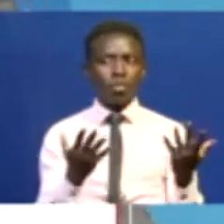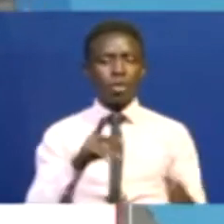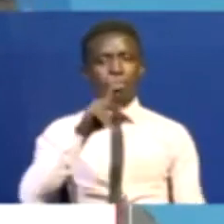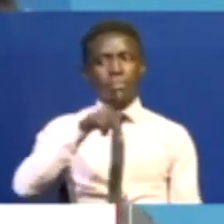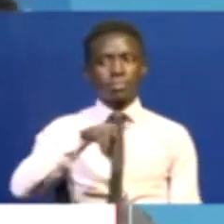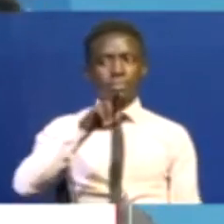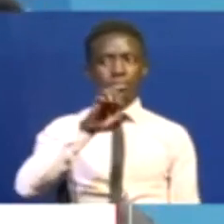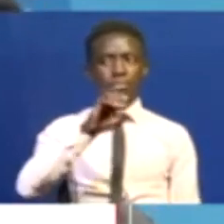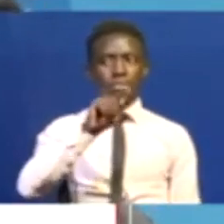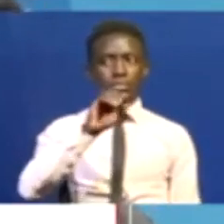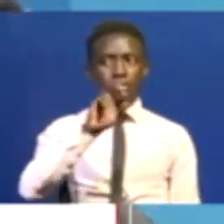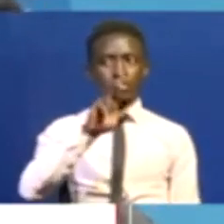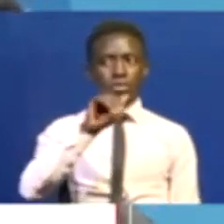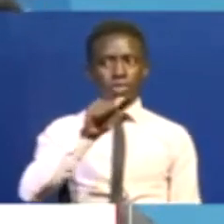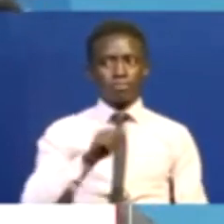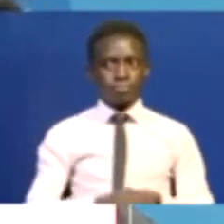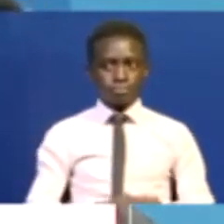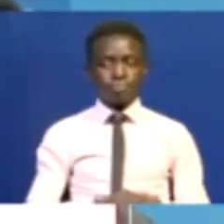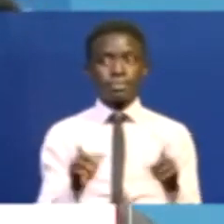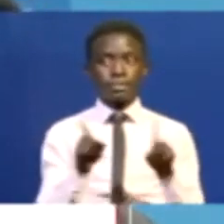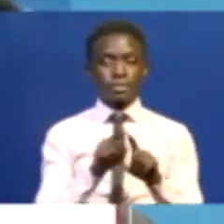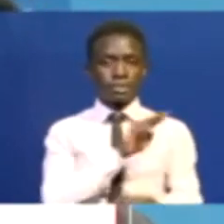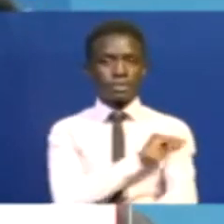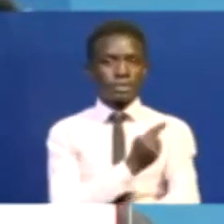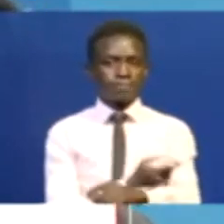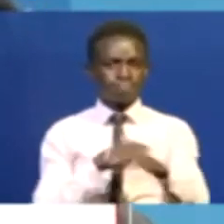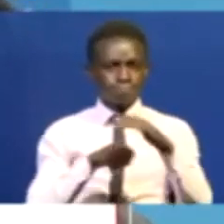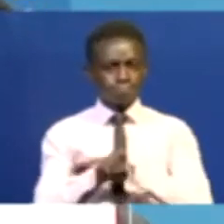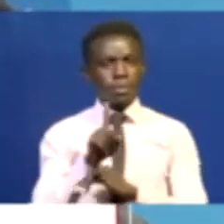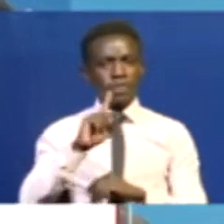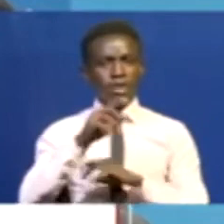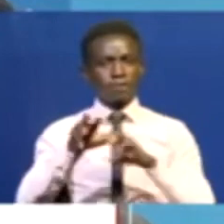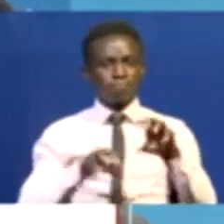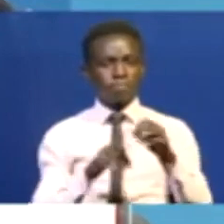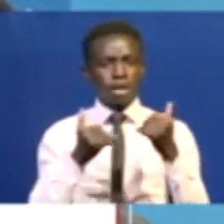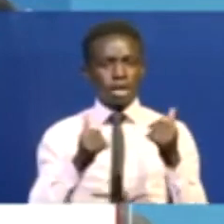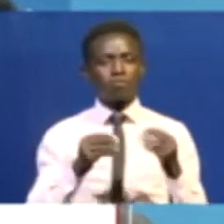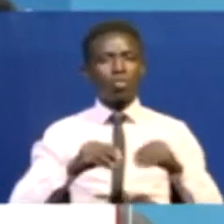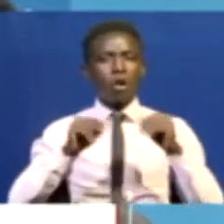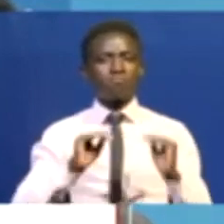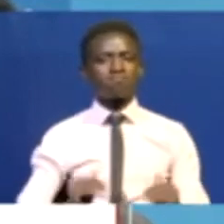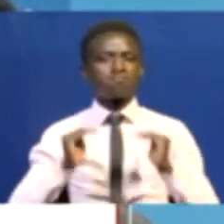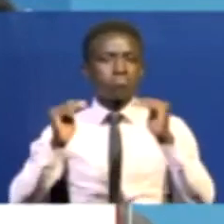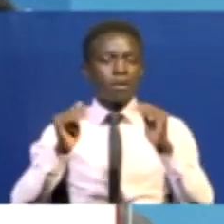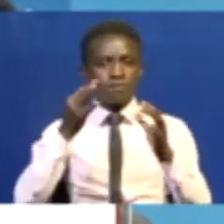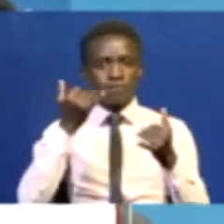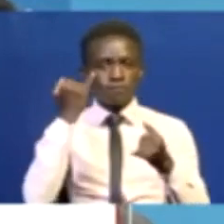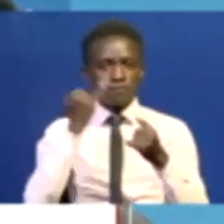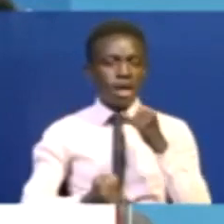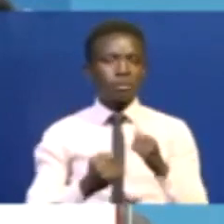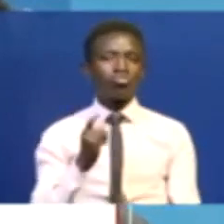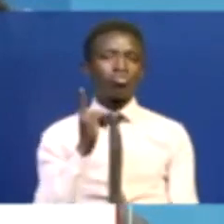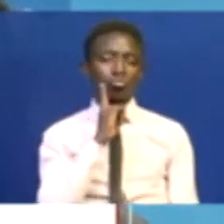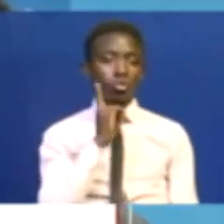Kusini. Nigeria iliyojipatia ushindi kwa kufunga bao moja katika robo ya kwanza sasa imefuzu kwa mechi ya fainali itakayochezwa hapo